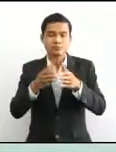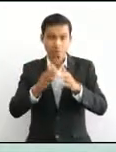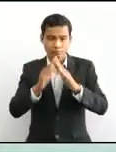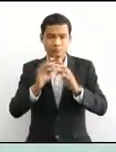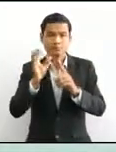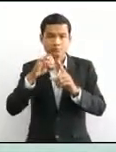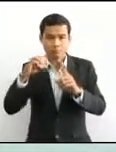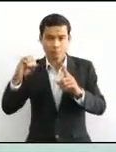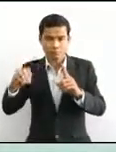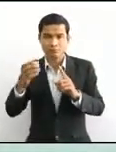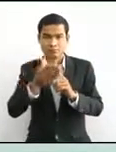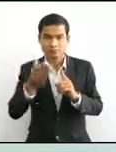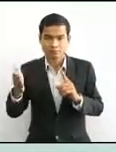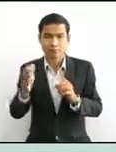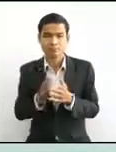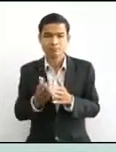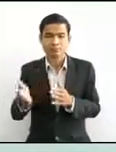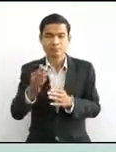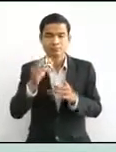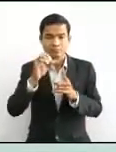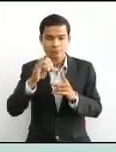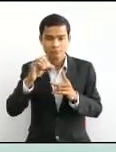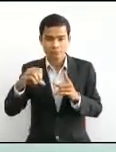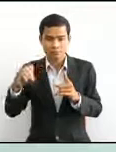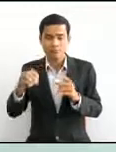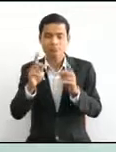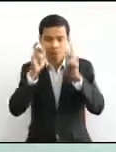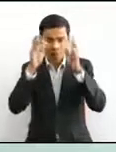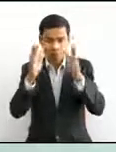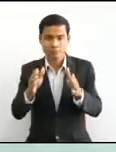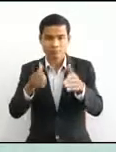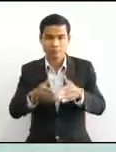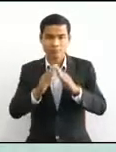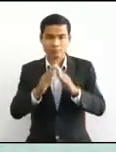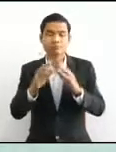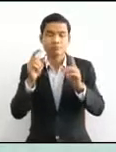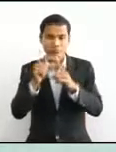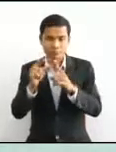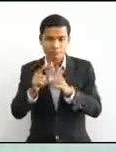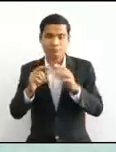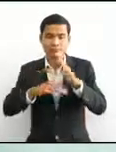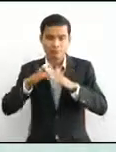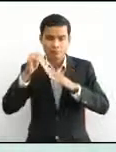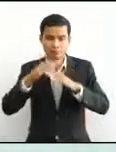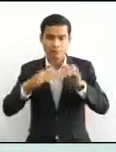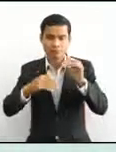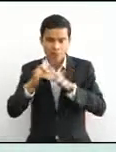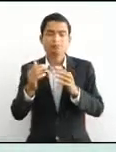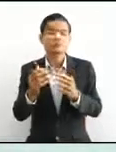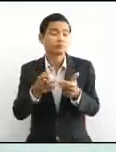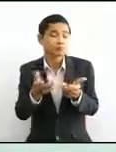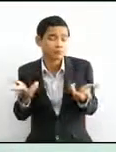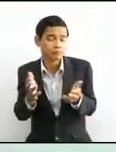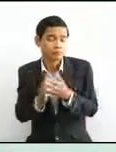Con tự ác nế. Chẳng sẽ đập ná. Ta là bà rộp bò nè cử bằng ca nế. Miên bịa xâm lòng đài nữ tế. Con chẳng sẽ đập tự ác